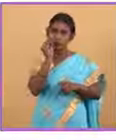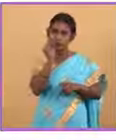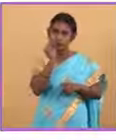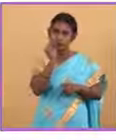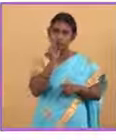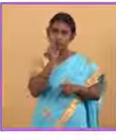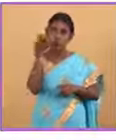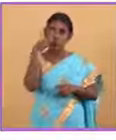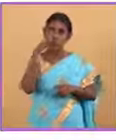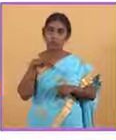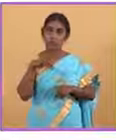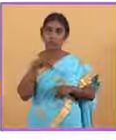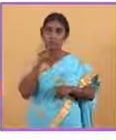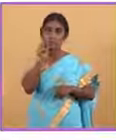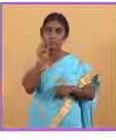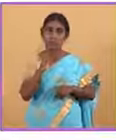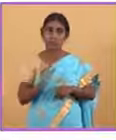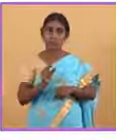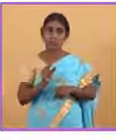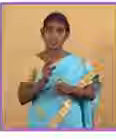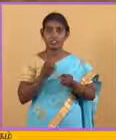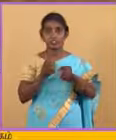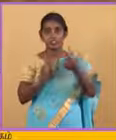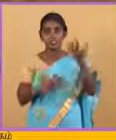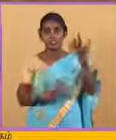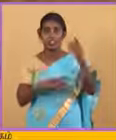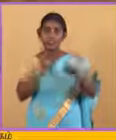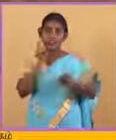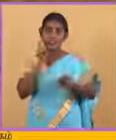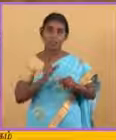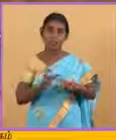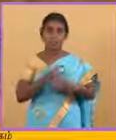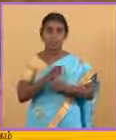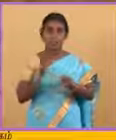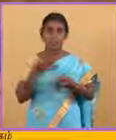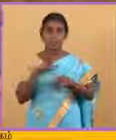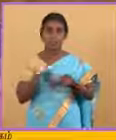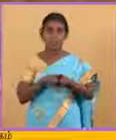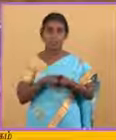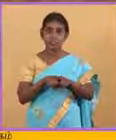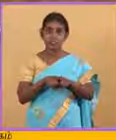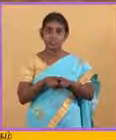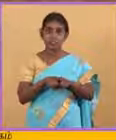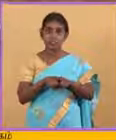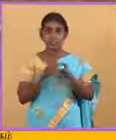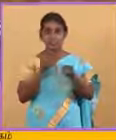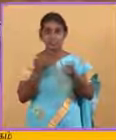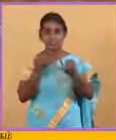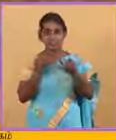9 சொற்களே நமக்கு இவ்வளவு சொற்களை உருவாக்குகிறது என்றால், அப்போ தமிழ் மொழி அடிச்சொற்கள் இதே மாதிரி நிறைய இதே